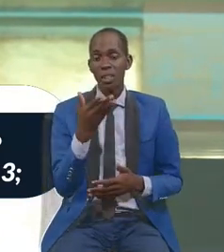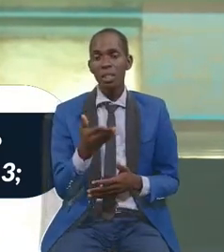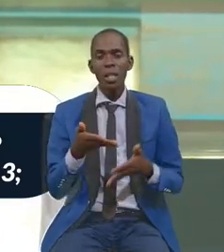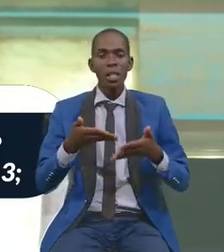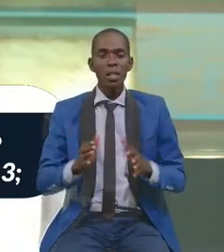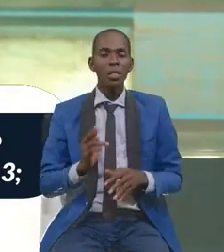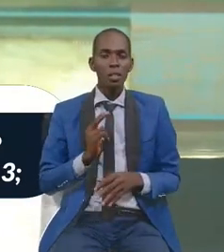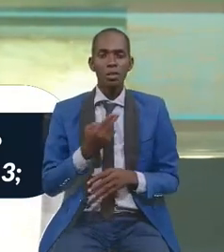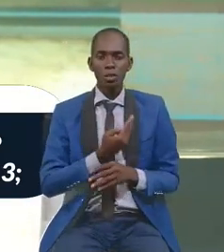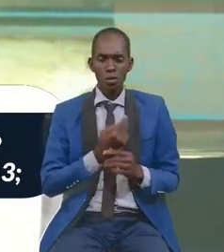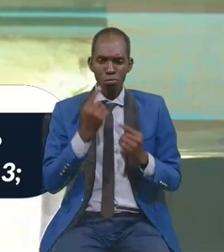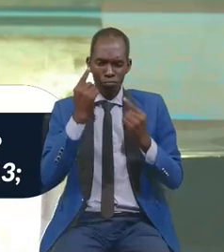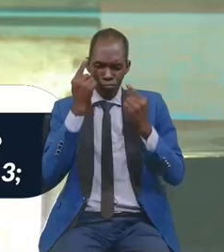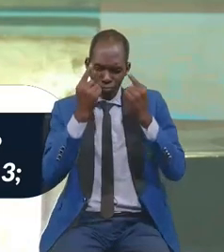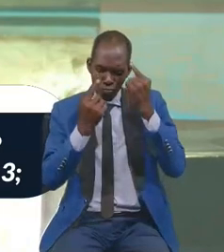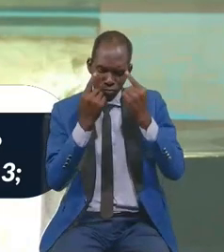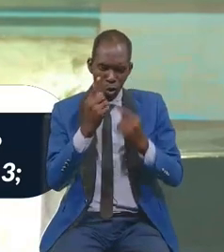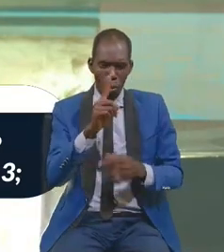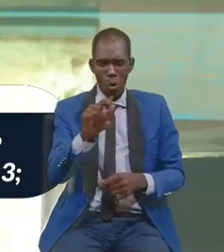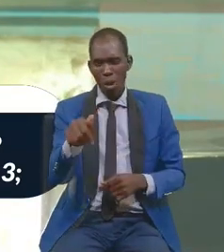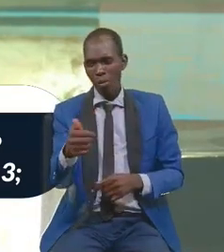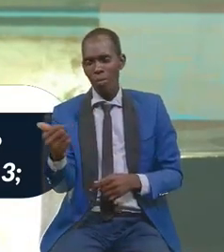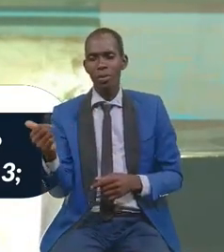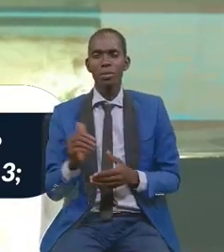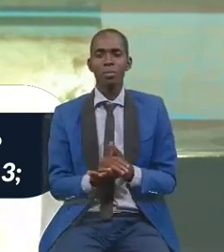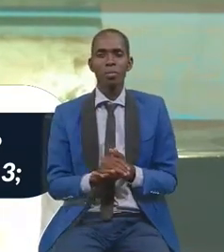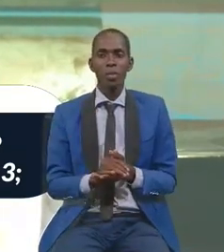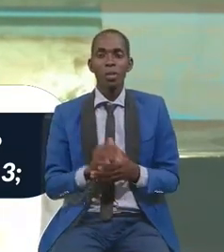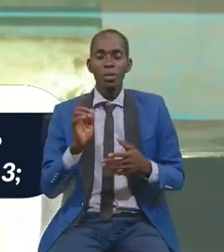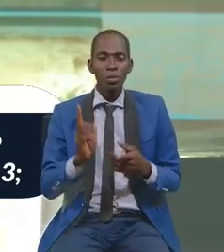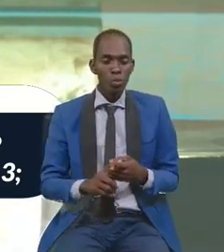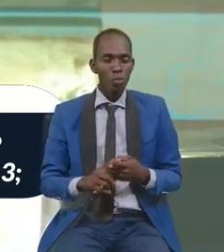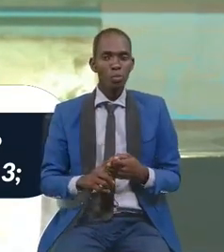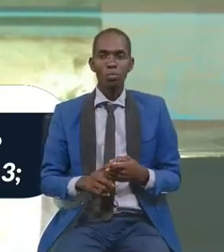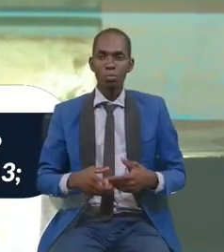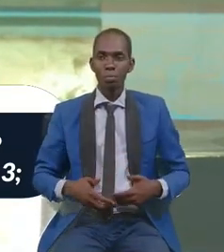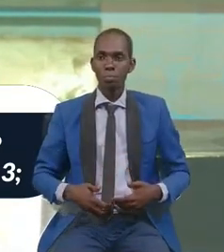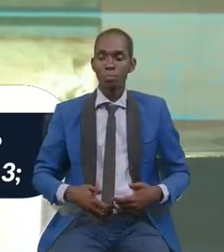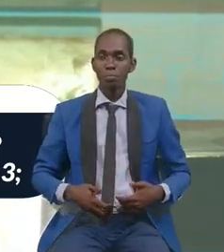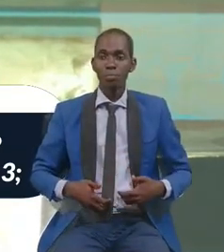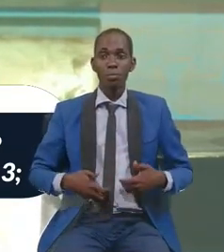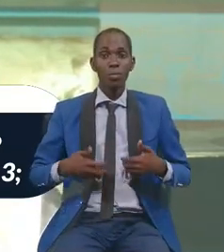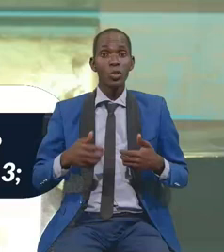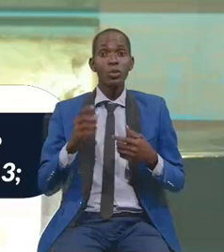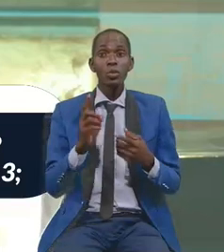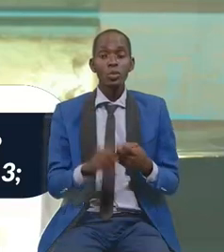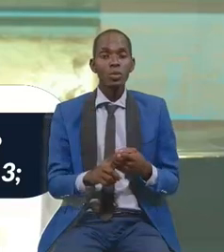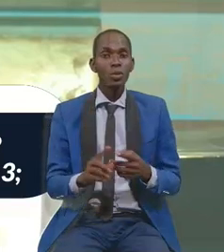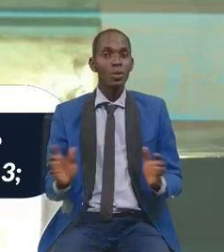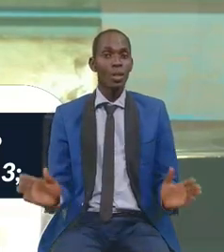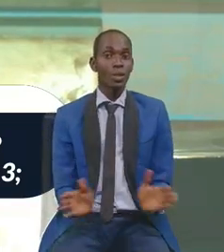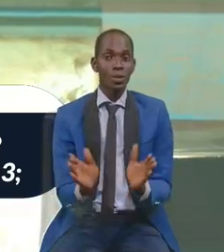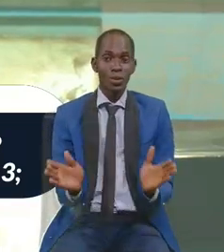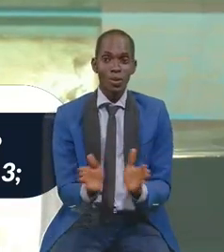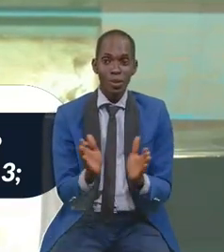Veillons les uns sur les autres pour nous exciter à la charité et aux